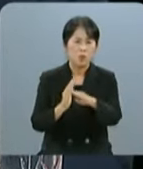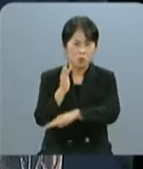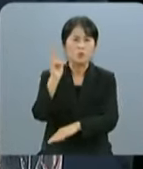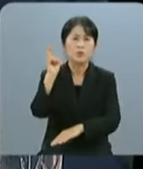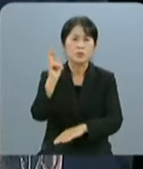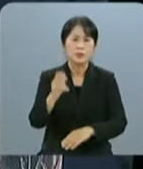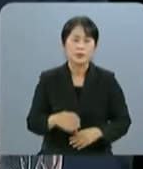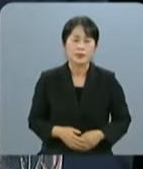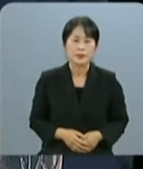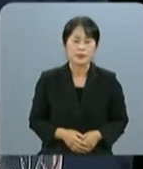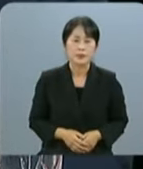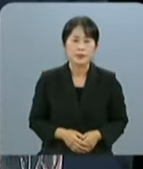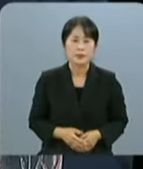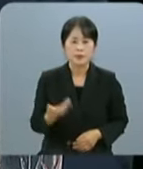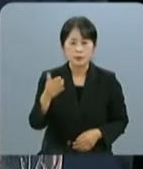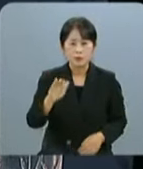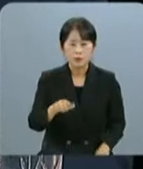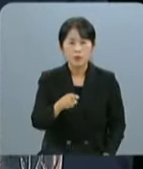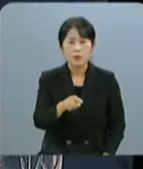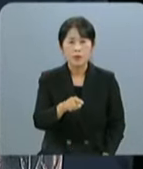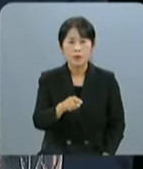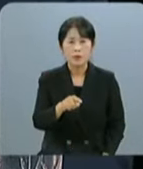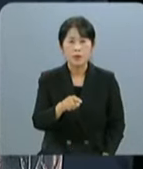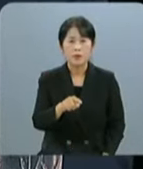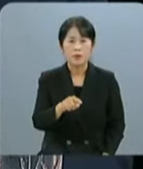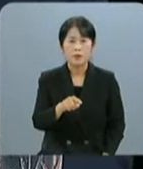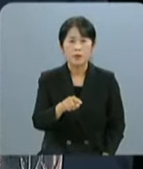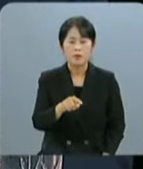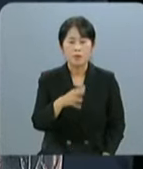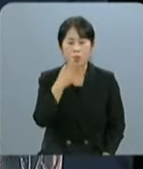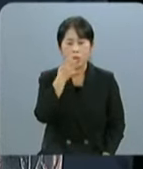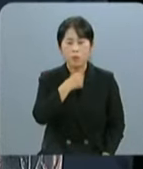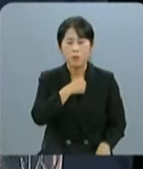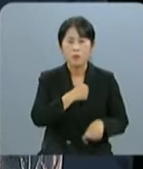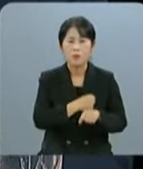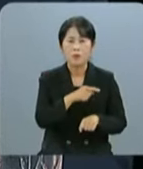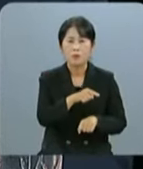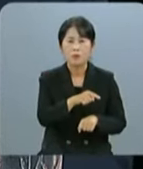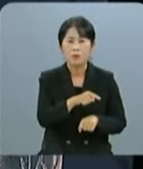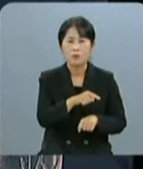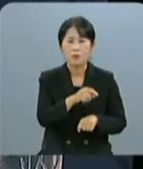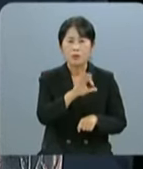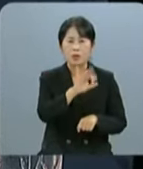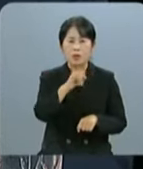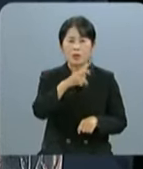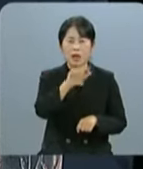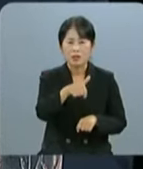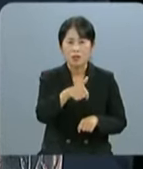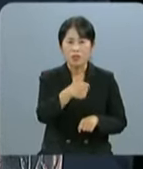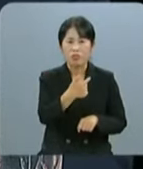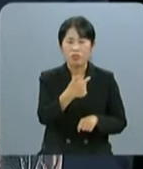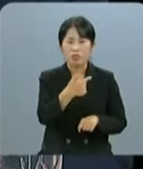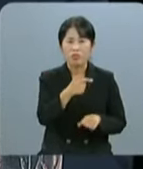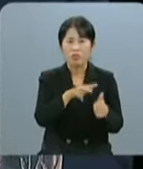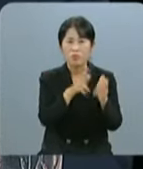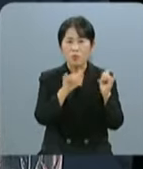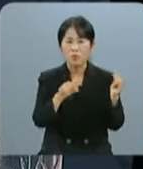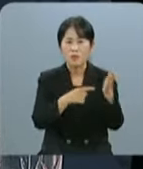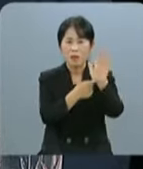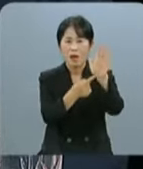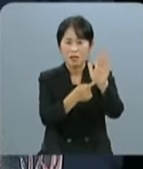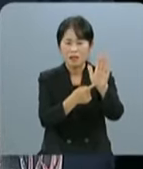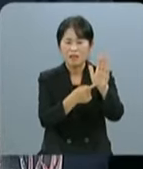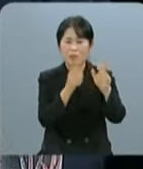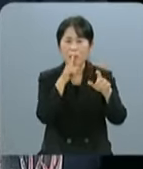겁니다. 그런데 그걸 지금 유야무야하고 이낙연 후보가 지적했다가 그